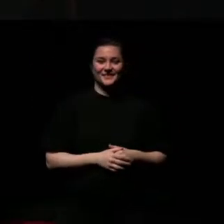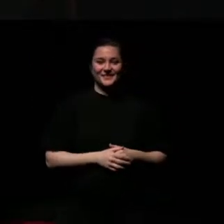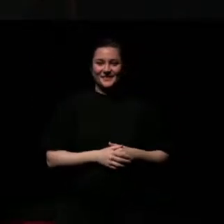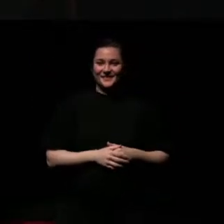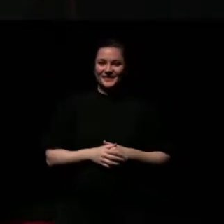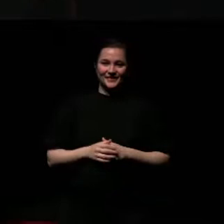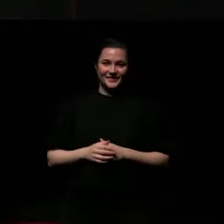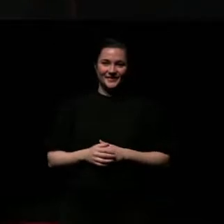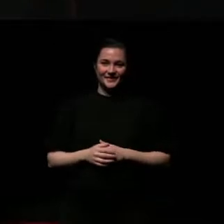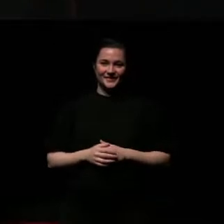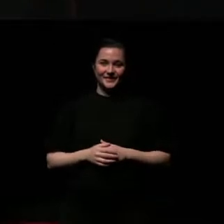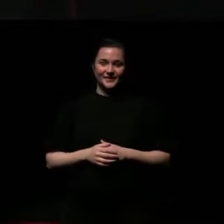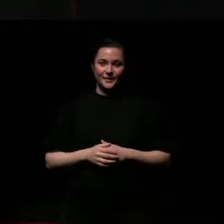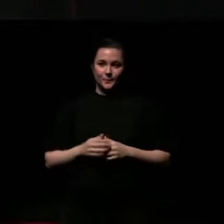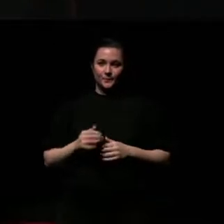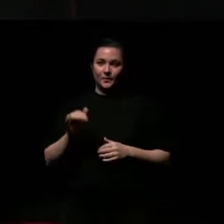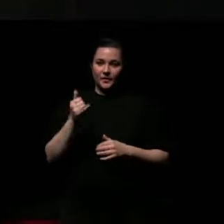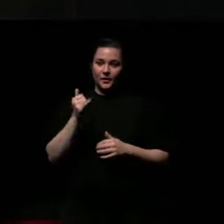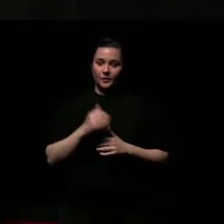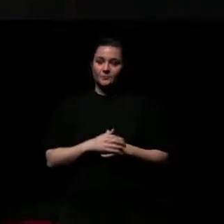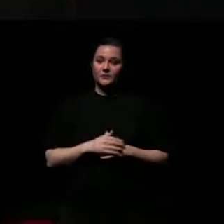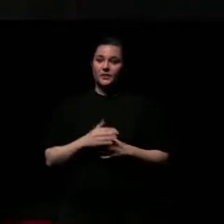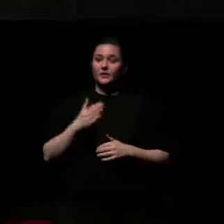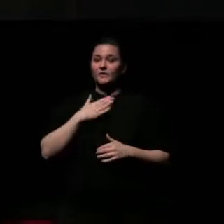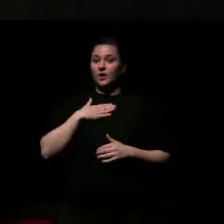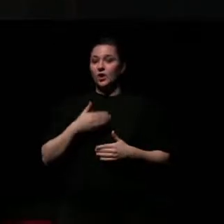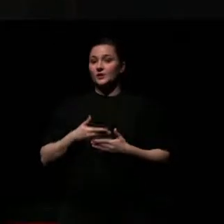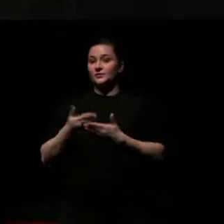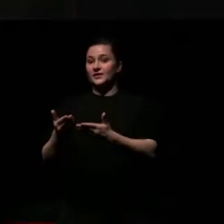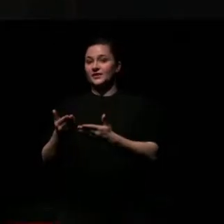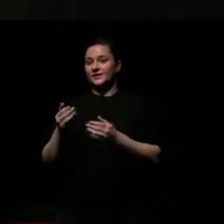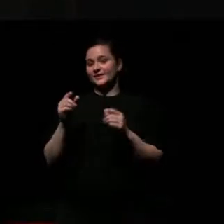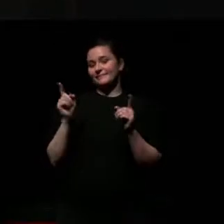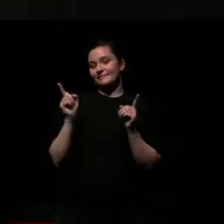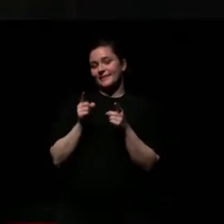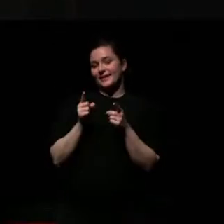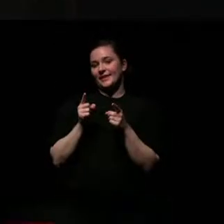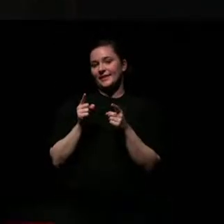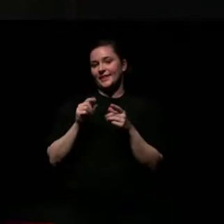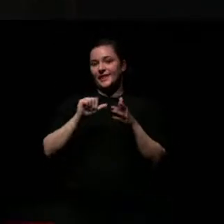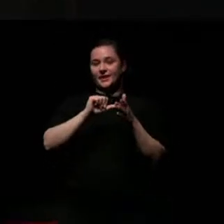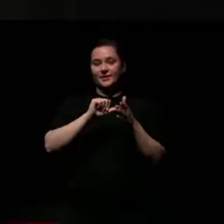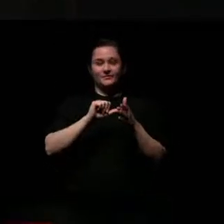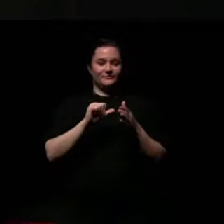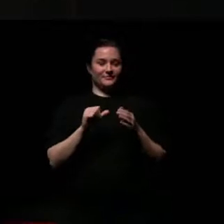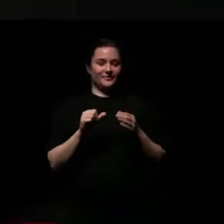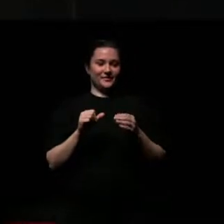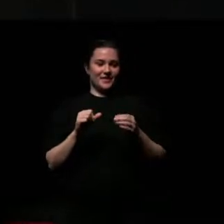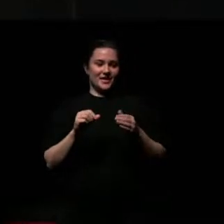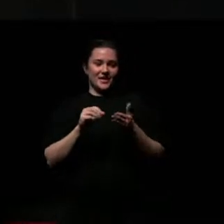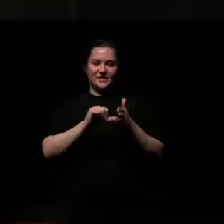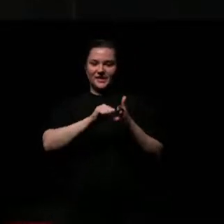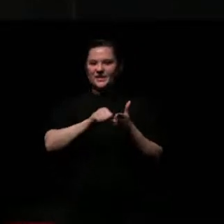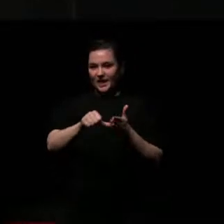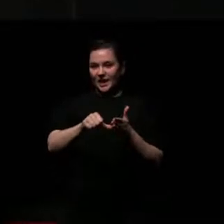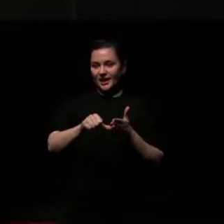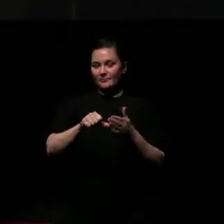Så du kan si hva vi gir. Ja, så vi har med oss en liten sjekk som ikke kan brukes. Det blir overført på konto, altså,